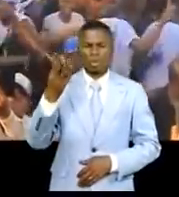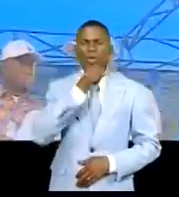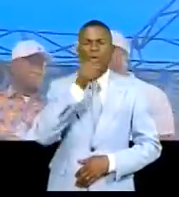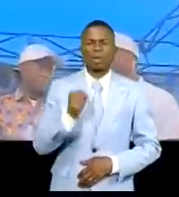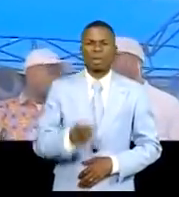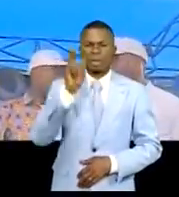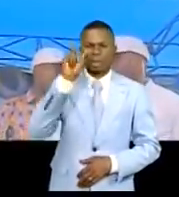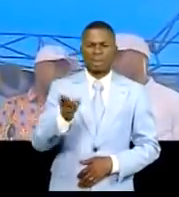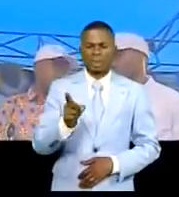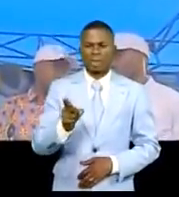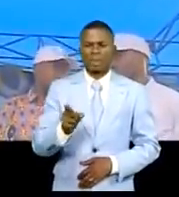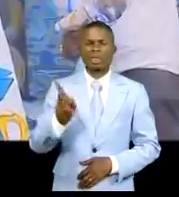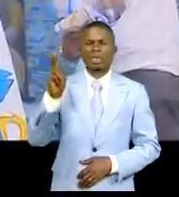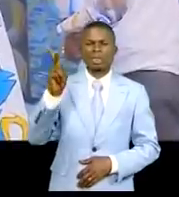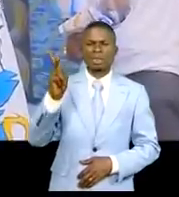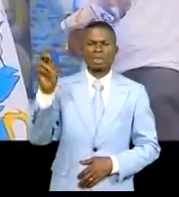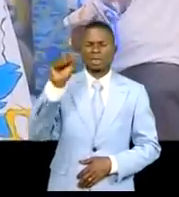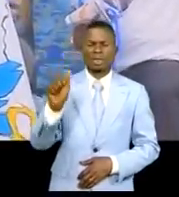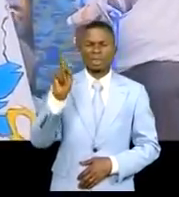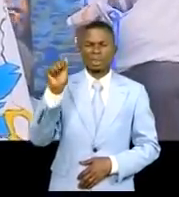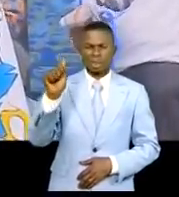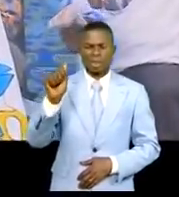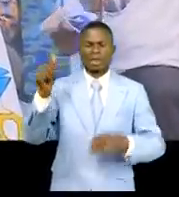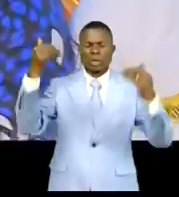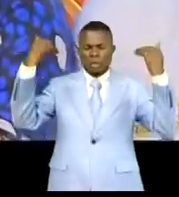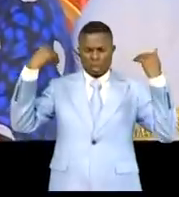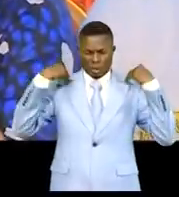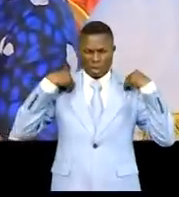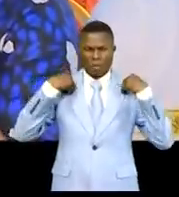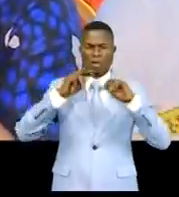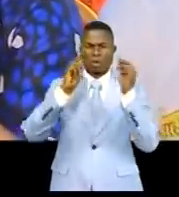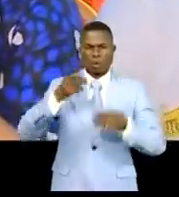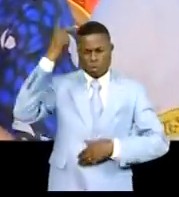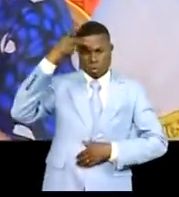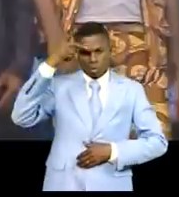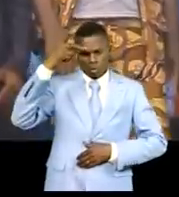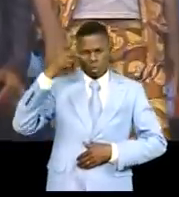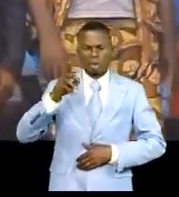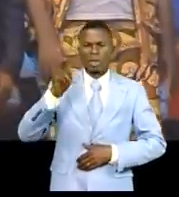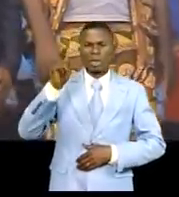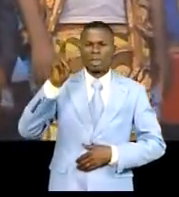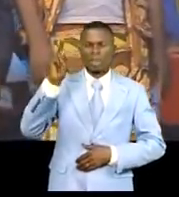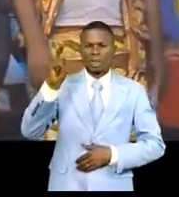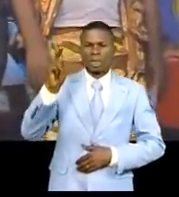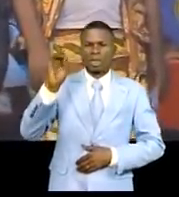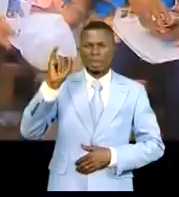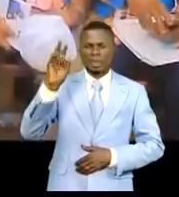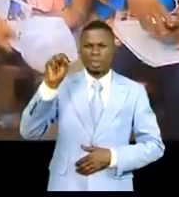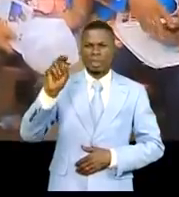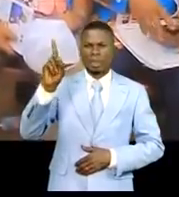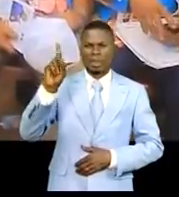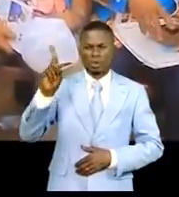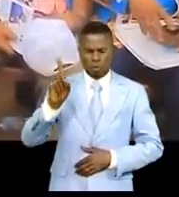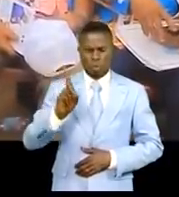Sankat Kindundu Nitu. Selon le numéro 2 de ce parti, c'est le comité Kindundu Nitu peut engager l'UDPS